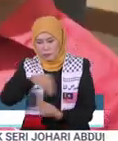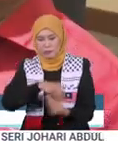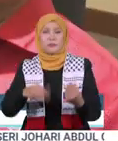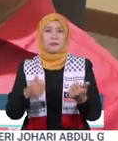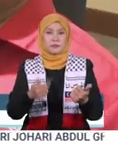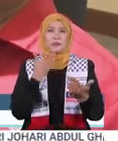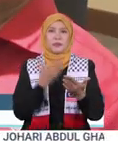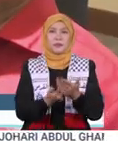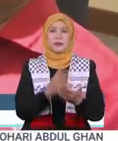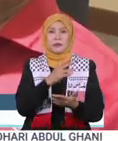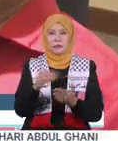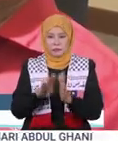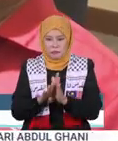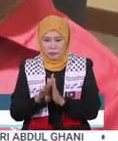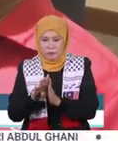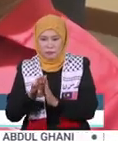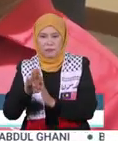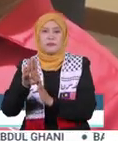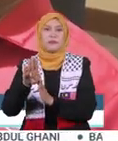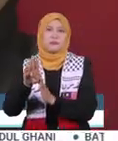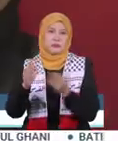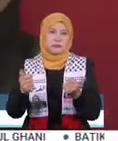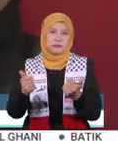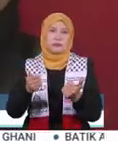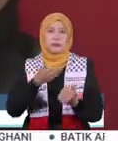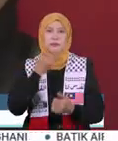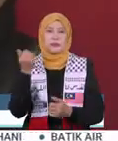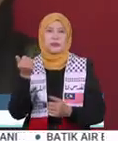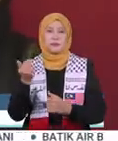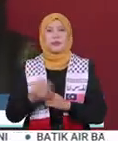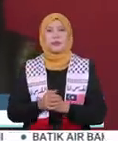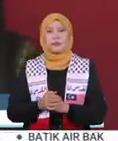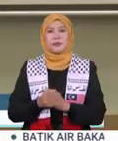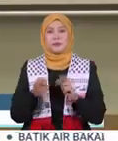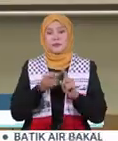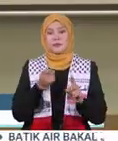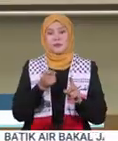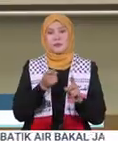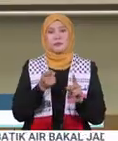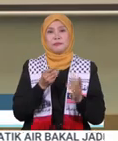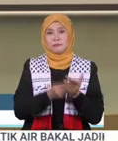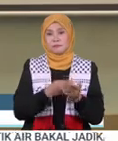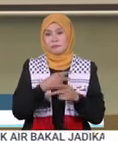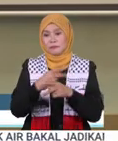berkembang dengan menggunakan rekod kewangan yang telah dibangunkan oleh Bank Islam.